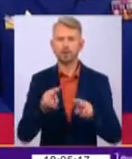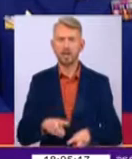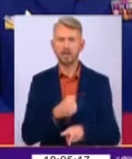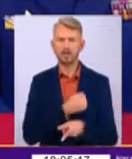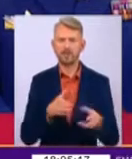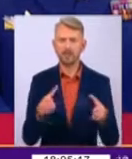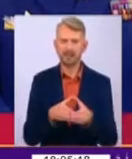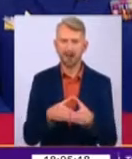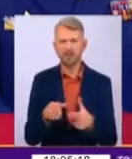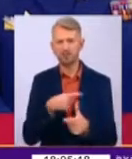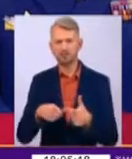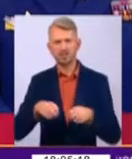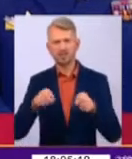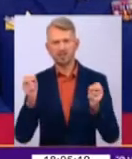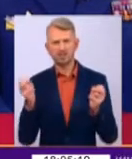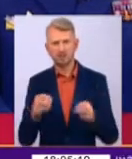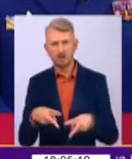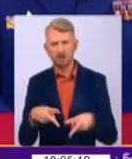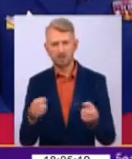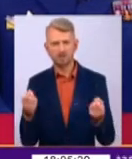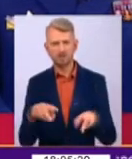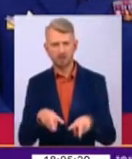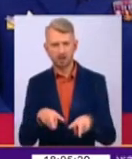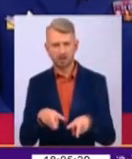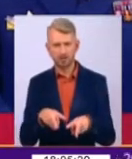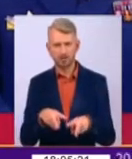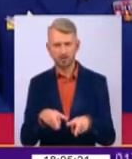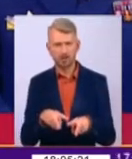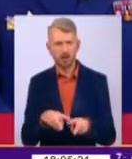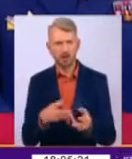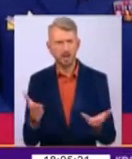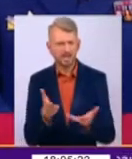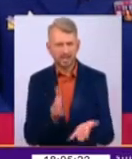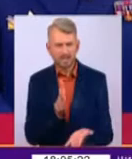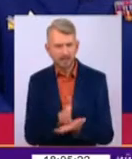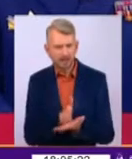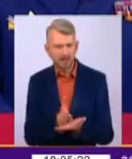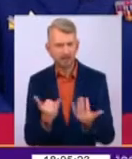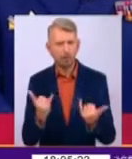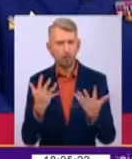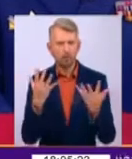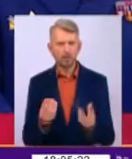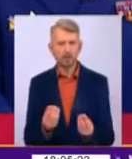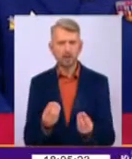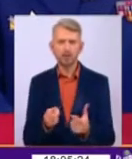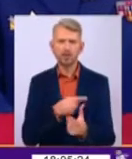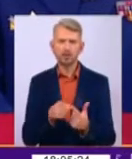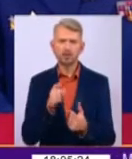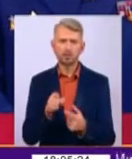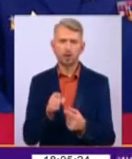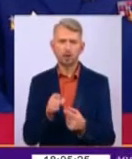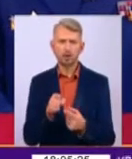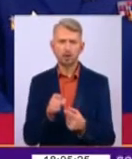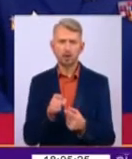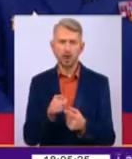спецвійська чи оце спеціальні сили спецоперації. Якісь є на сьогоднішній день, чи вони